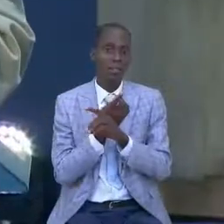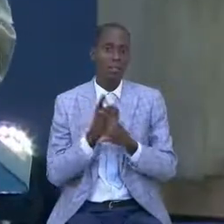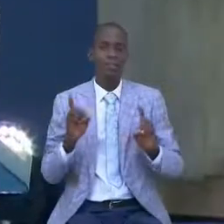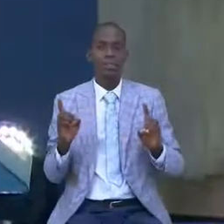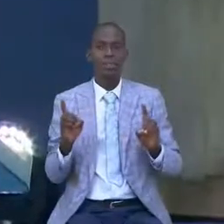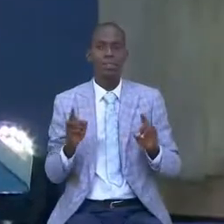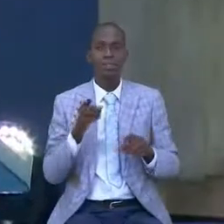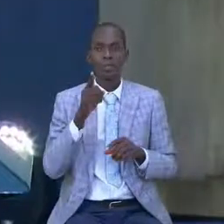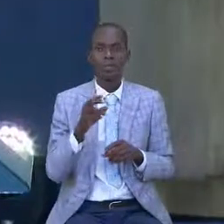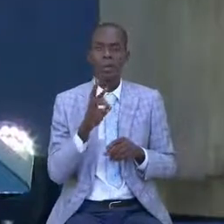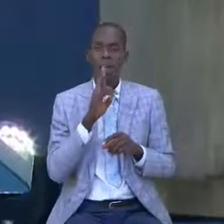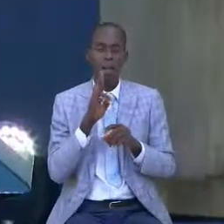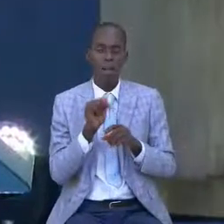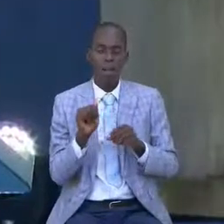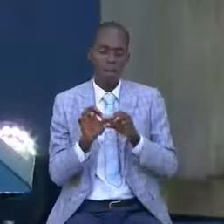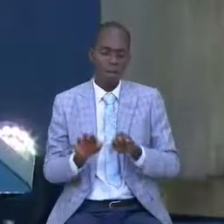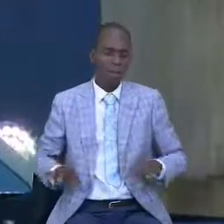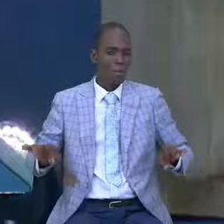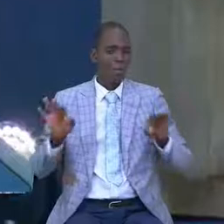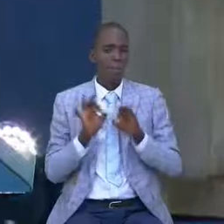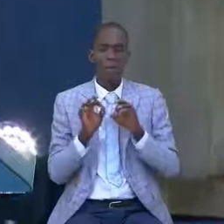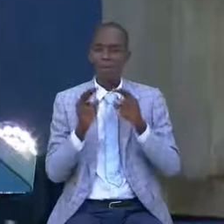Vous êtes sauvé, vous êtes délivré,